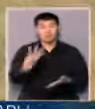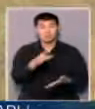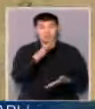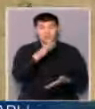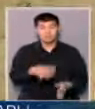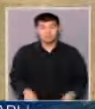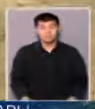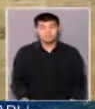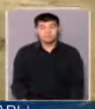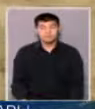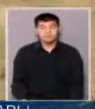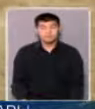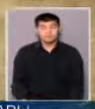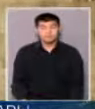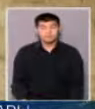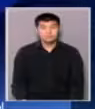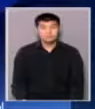құрайды.